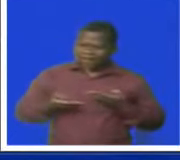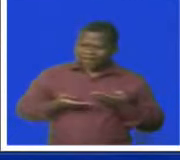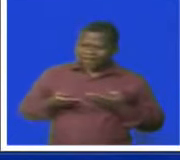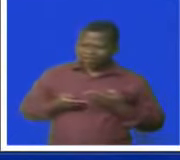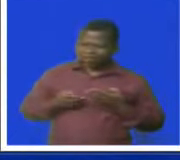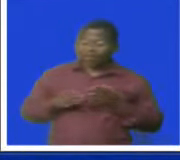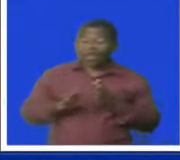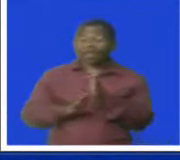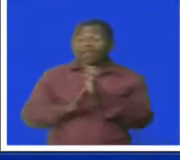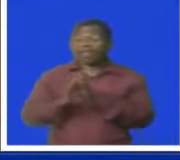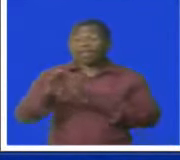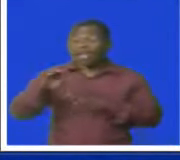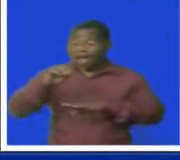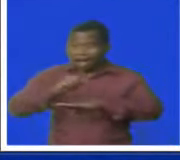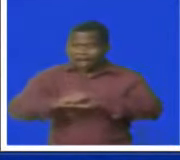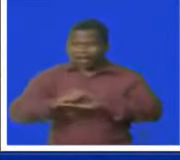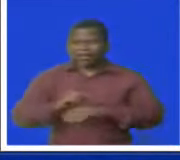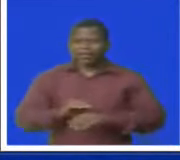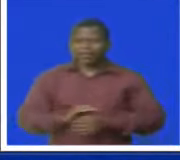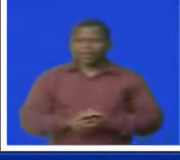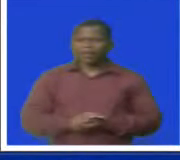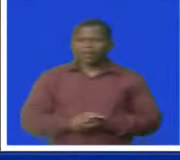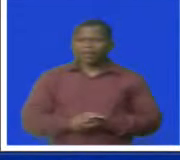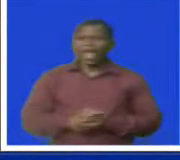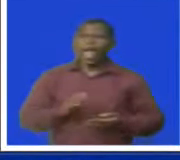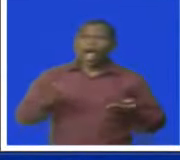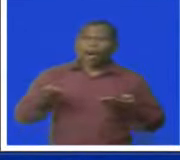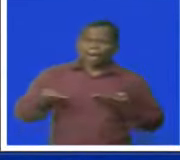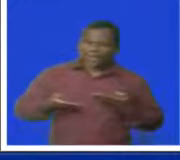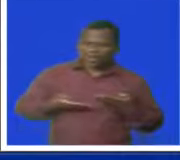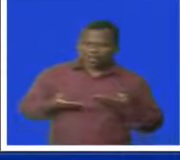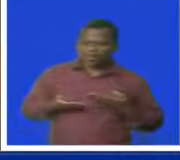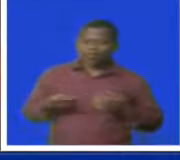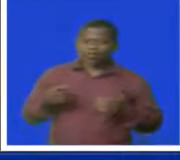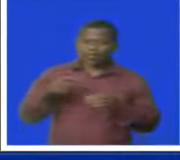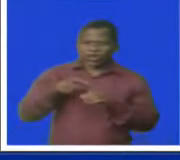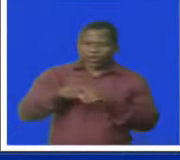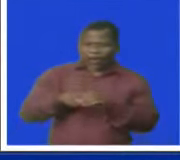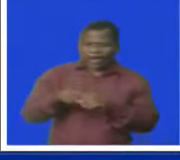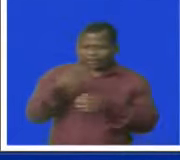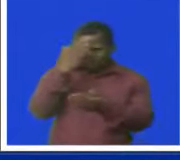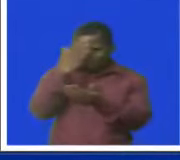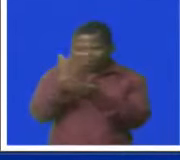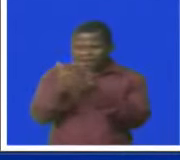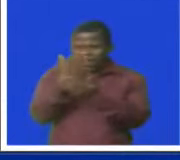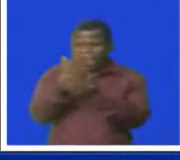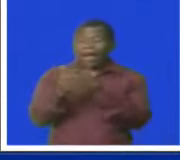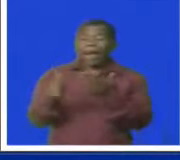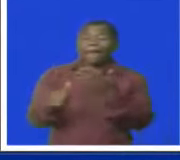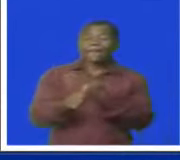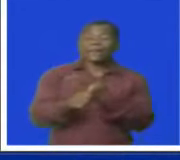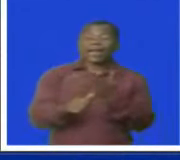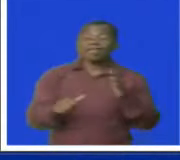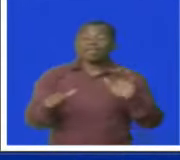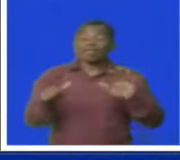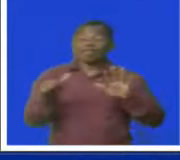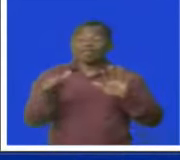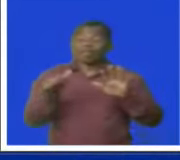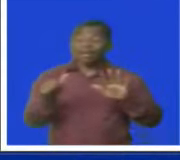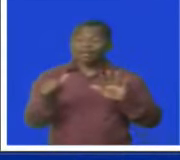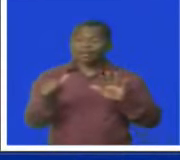somabhizinisi batawungenela letinye tifundo tinyanga letisithupha lapho batawufundziswa ngetindlela